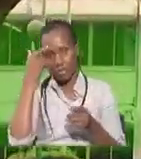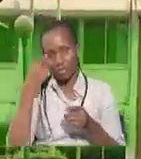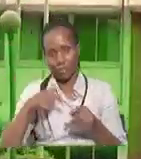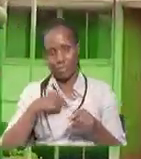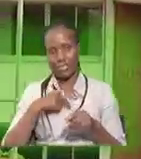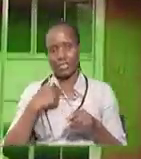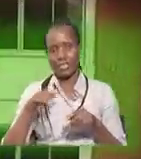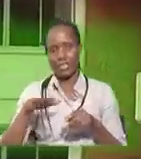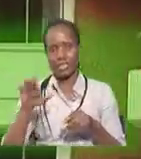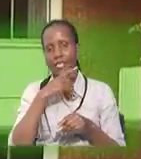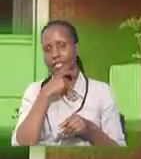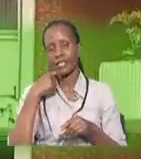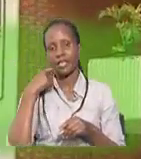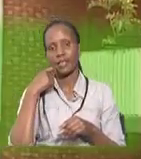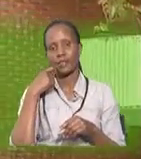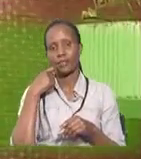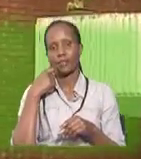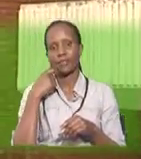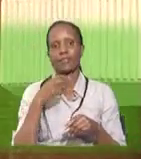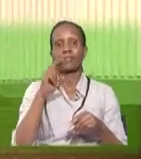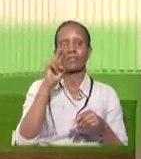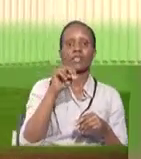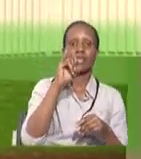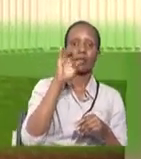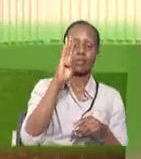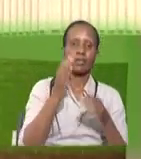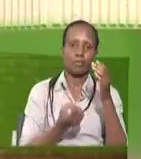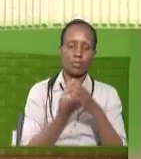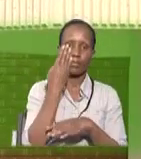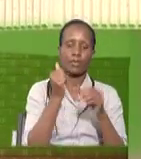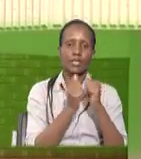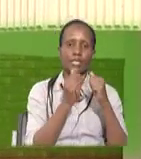mbali. The National Irrigation Board was established in